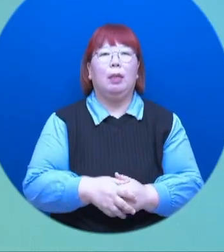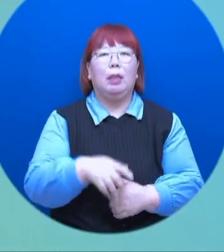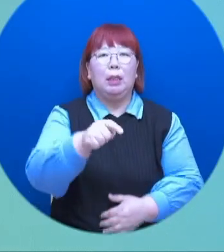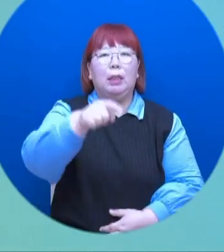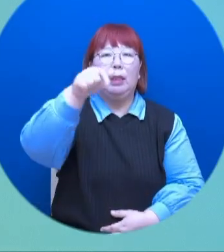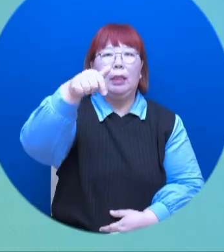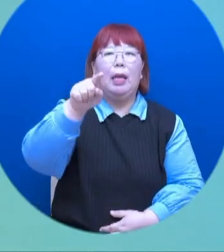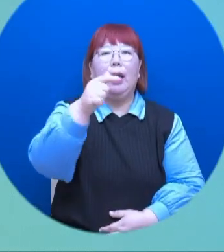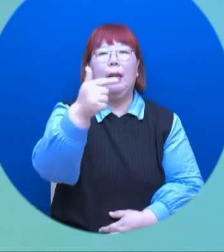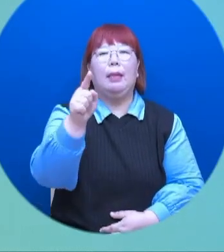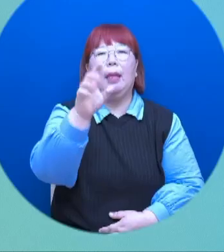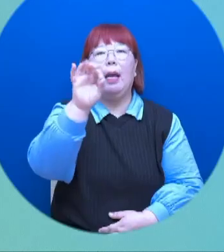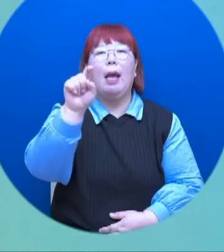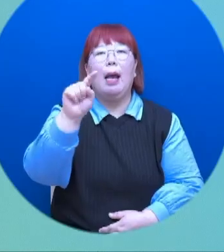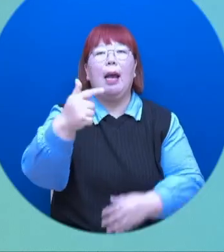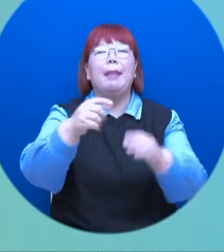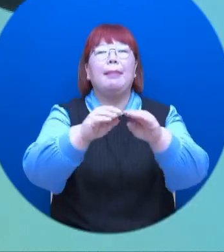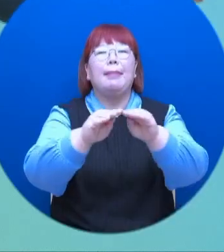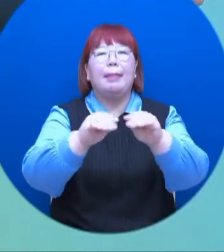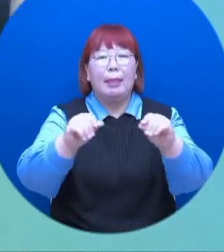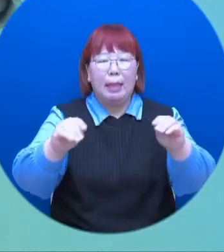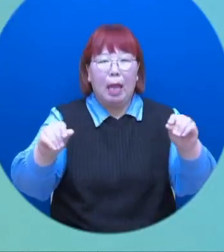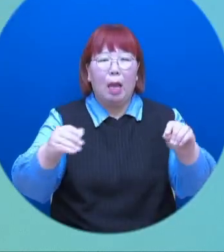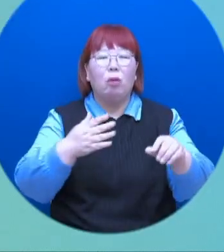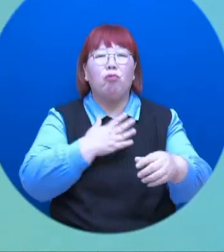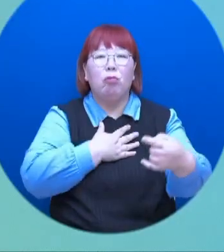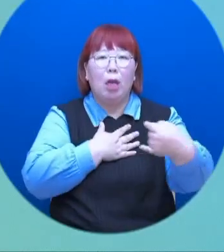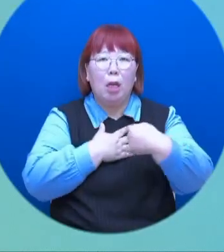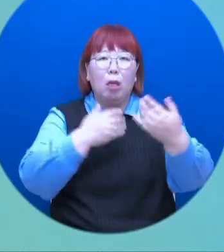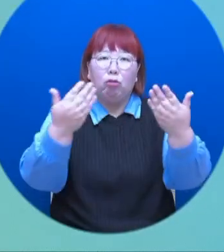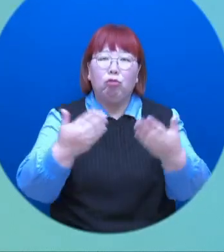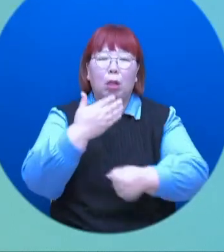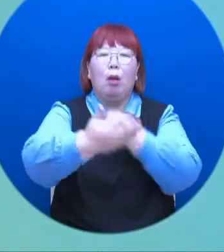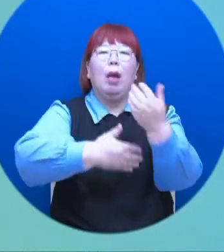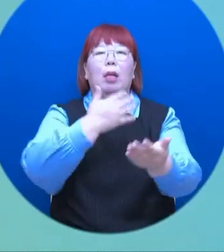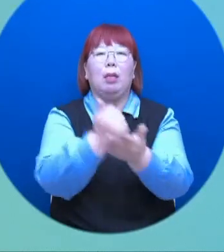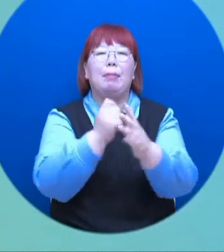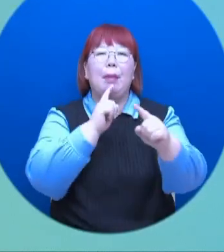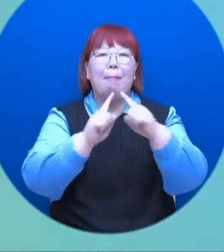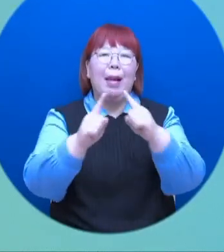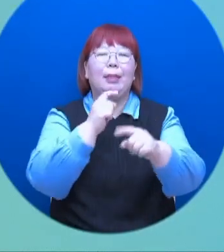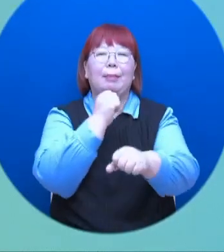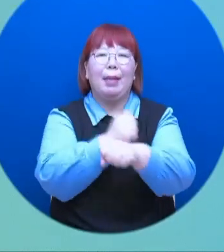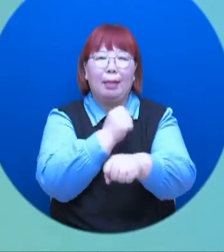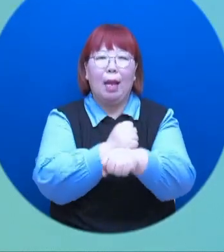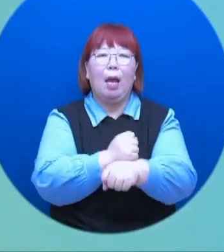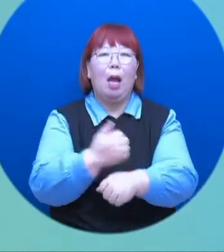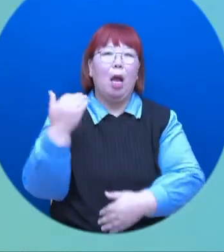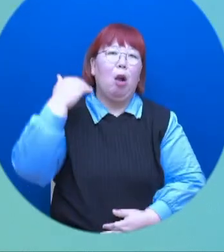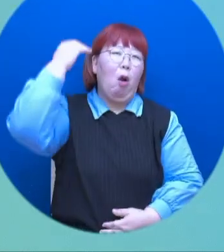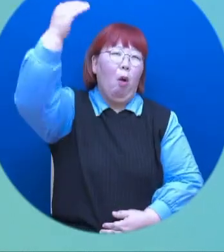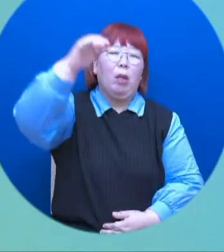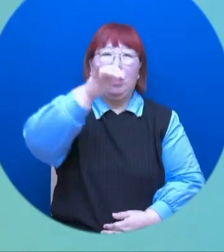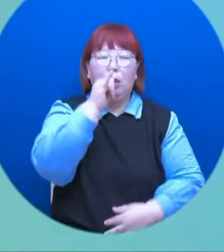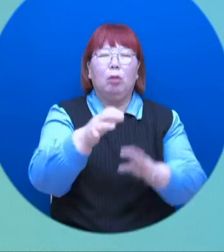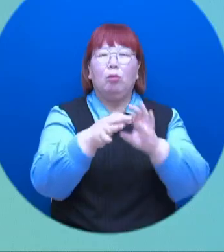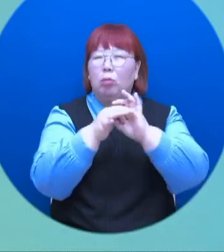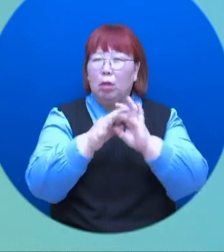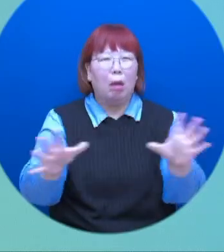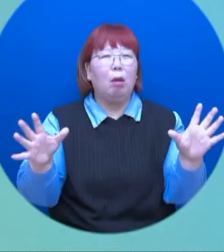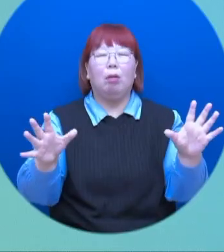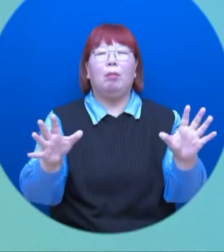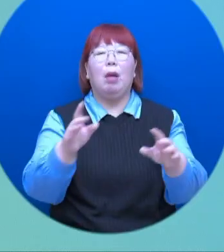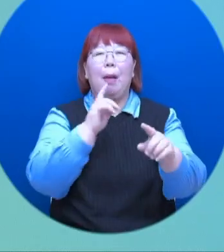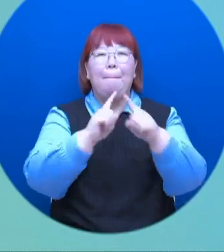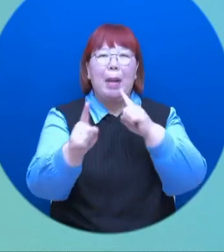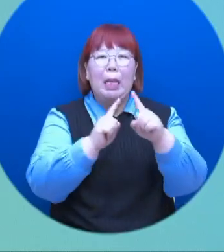땅 우리에게 준다고 하나님이 말씀했다. 거인들이 있어도 괜찮다.